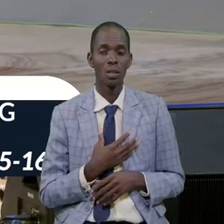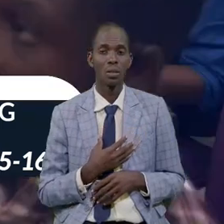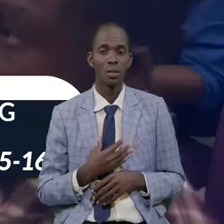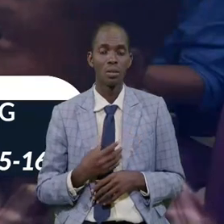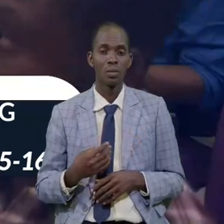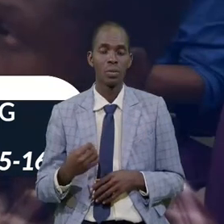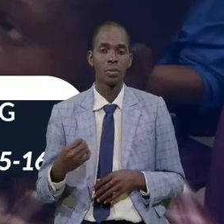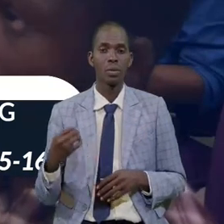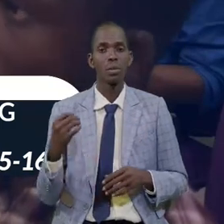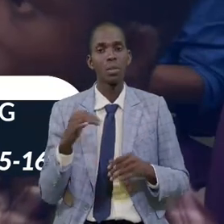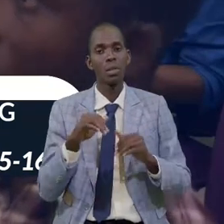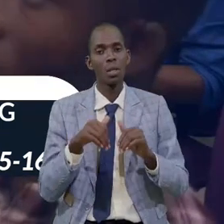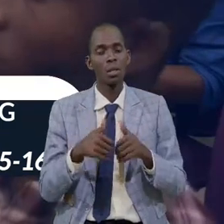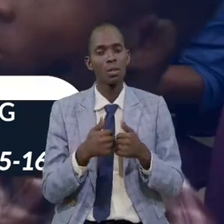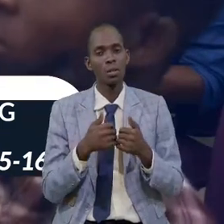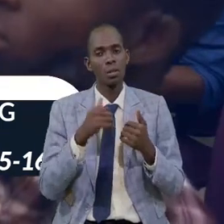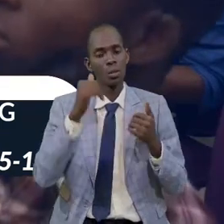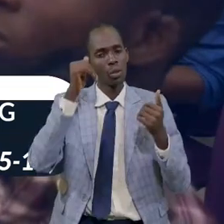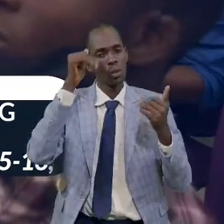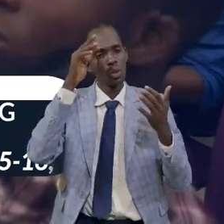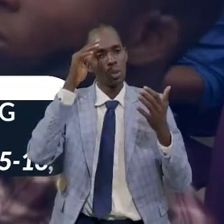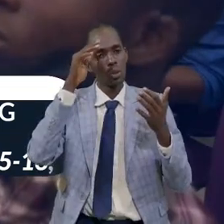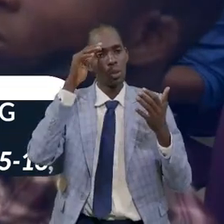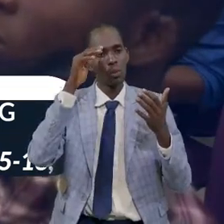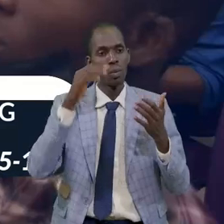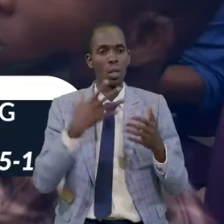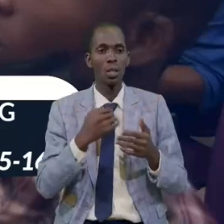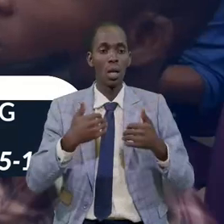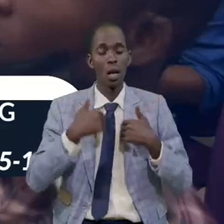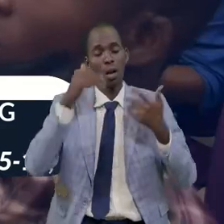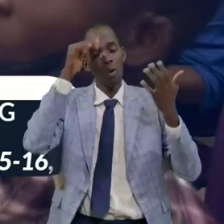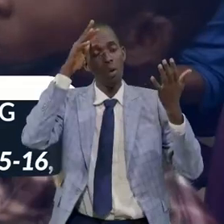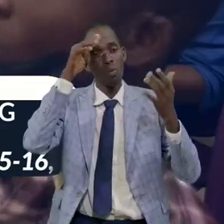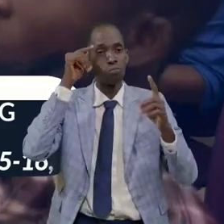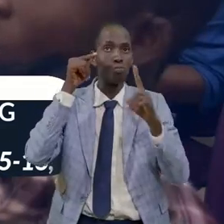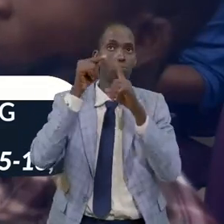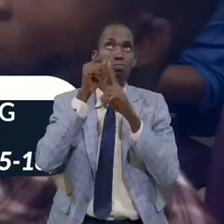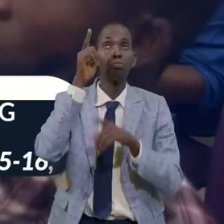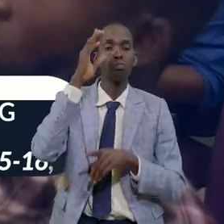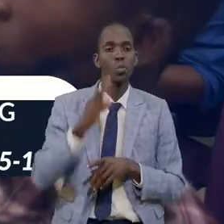Dieu cette espérance, comme ils l'ont eux-mêmes,